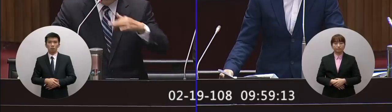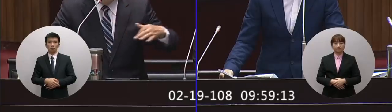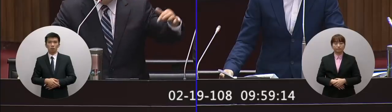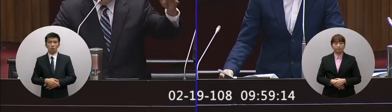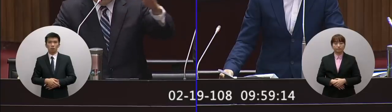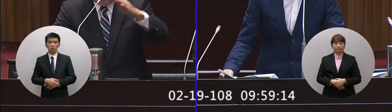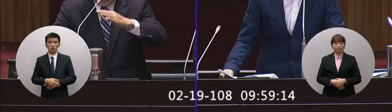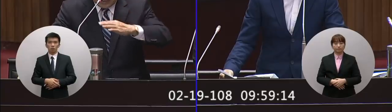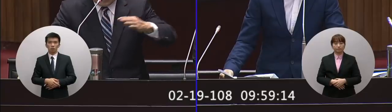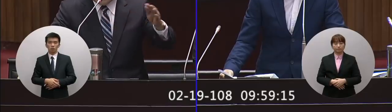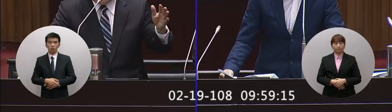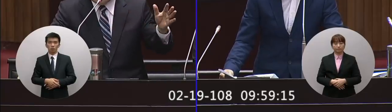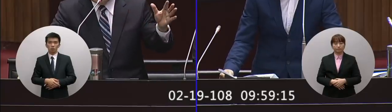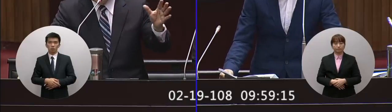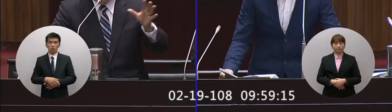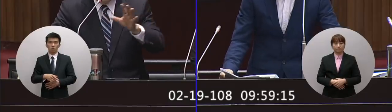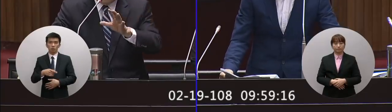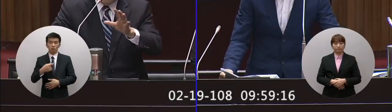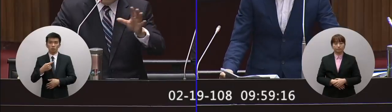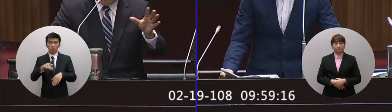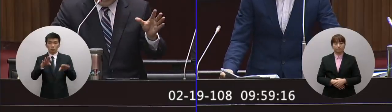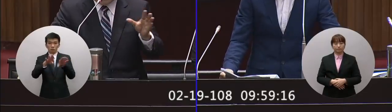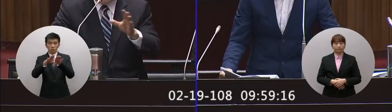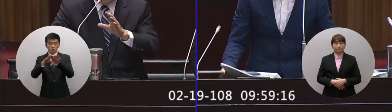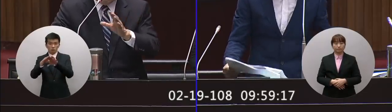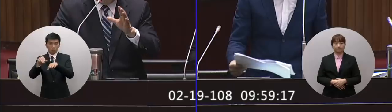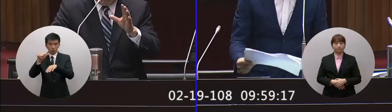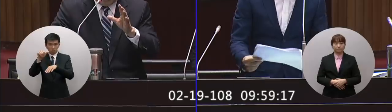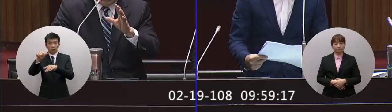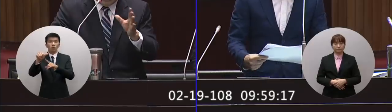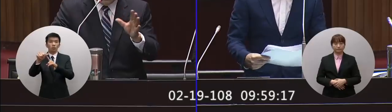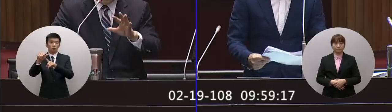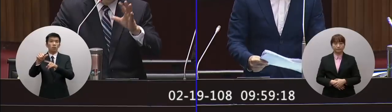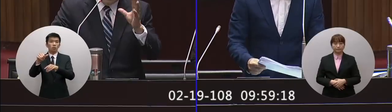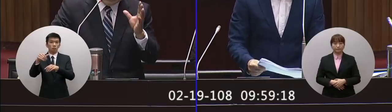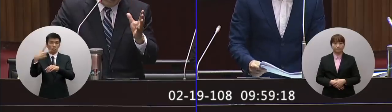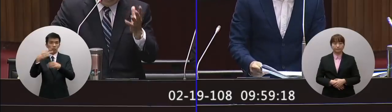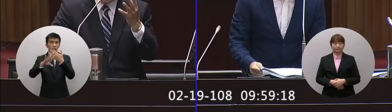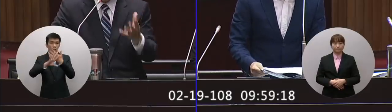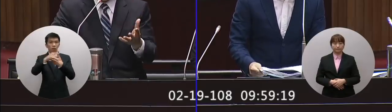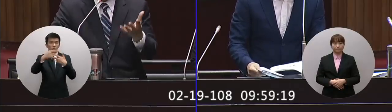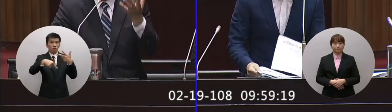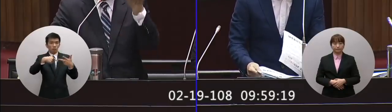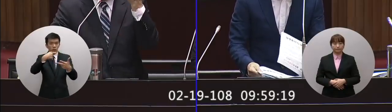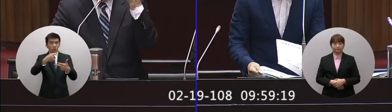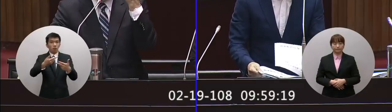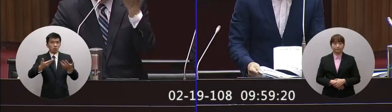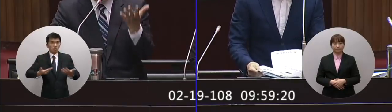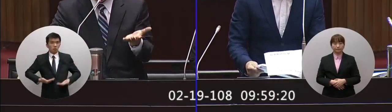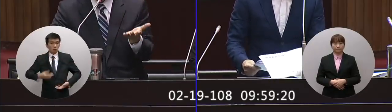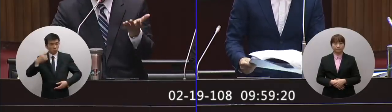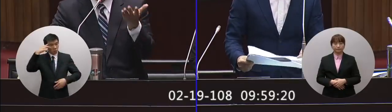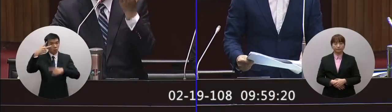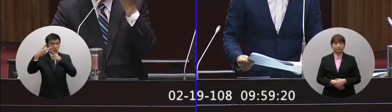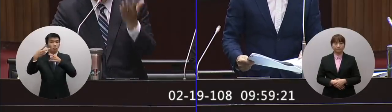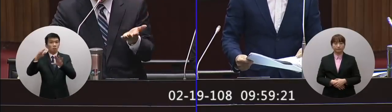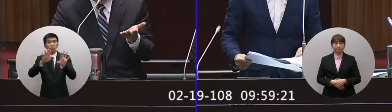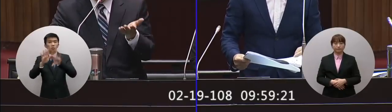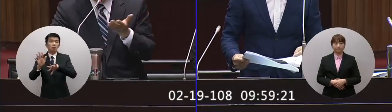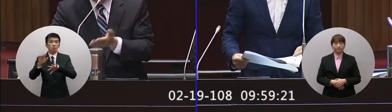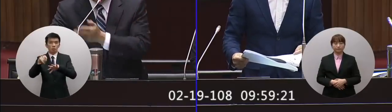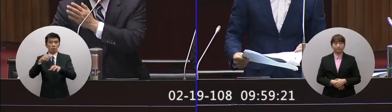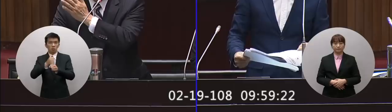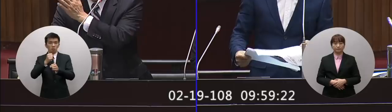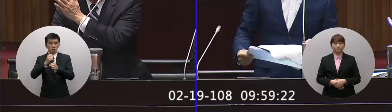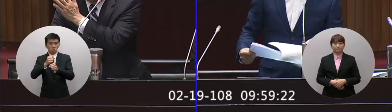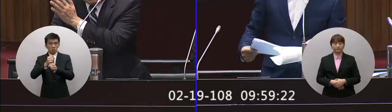整个假期跟怎么样子，包括一例一休，怎么样子做才符合现